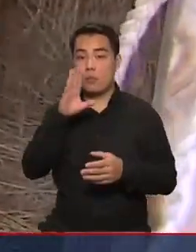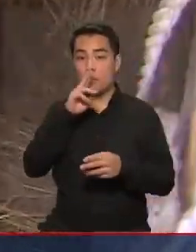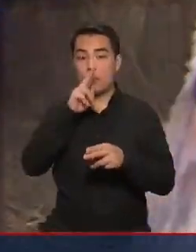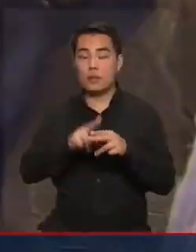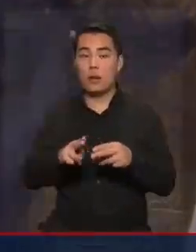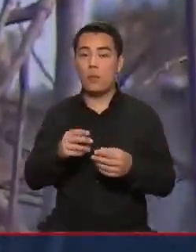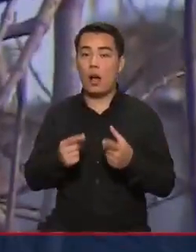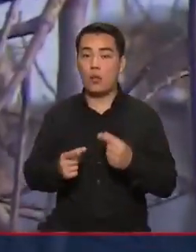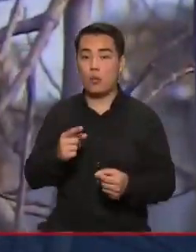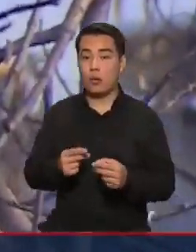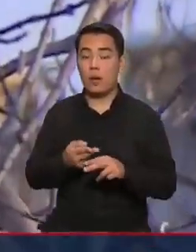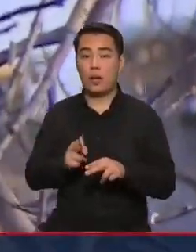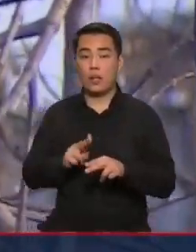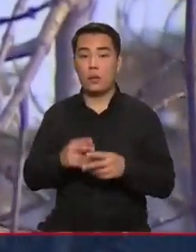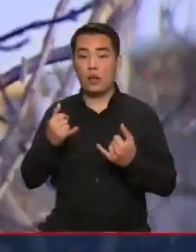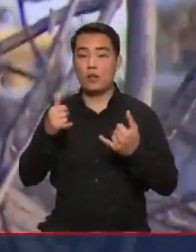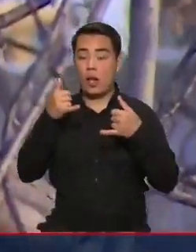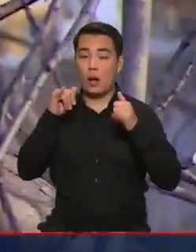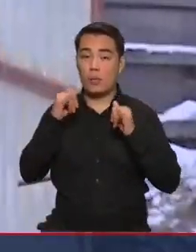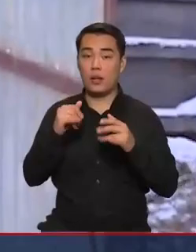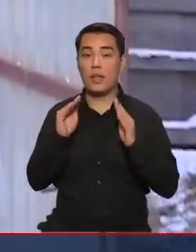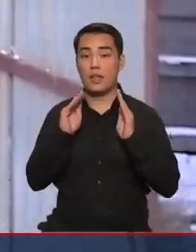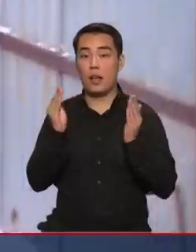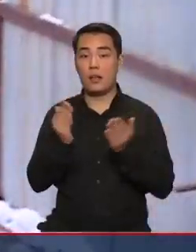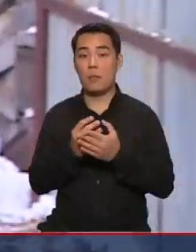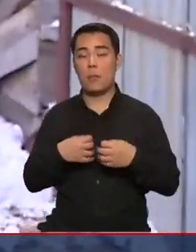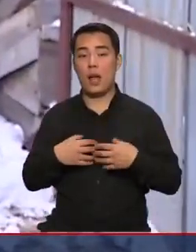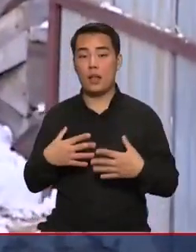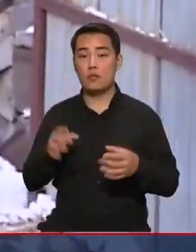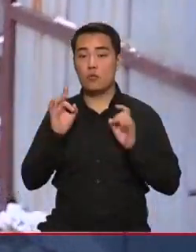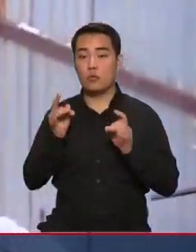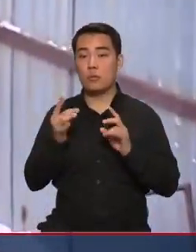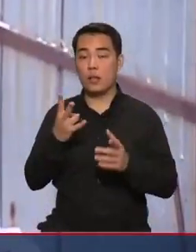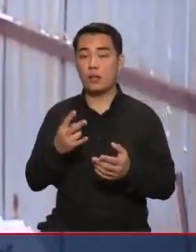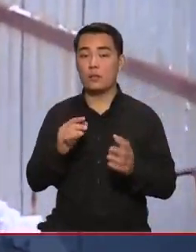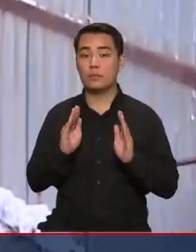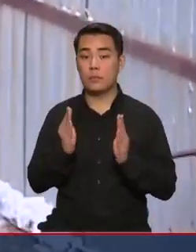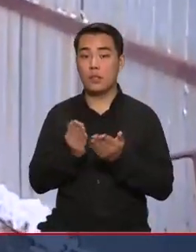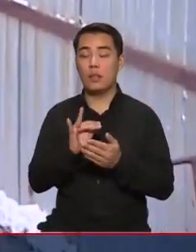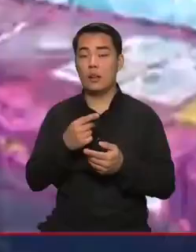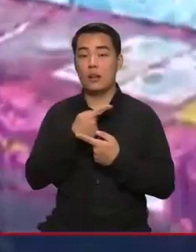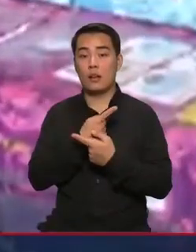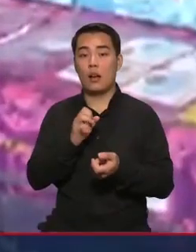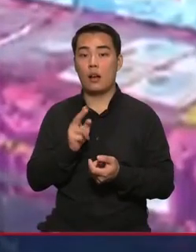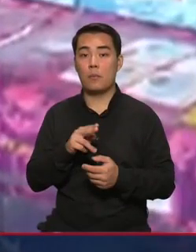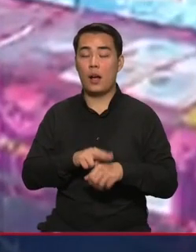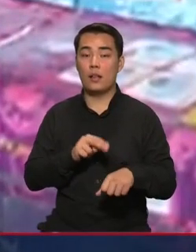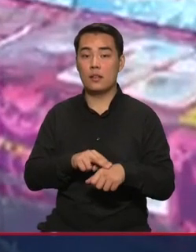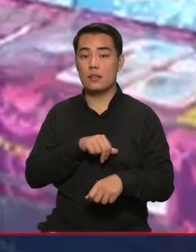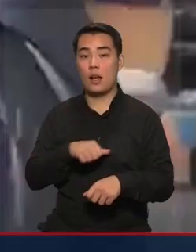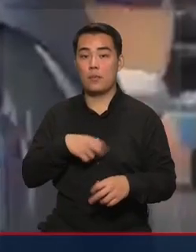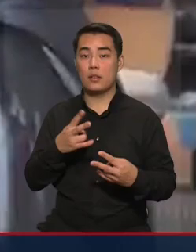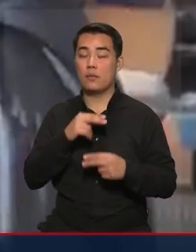молоко, поэтому домашнюю скотину следует изолировать от праздничного шума. Ну и, как предупреждают полицейские, самим быть